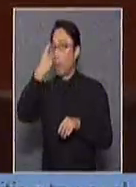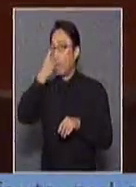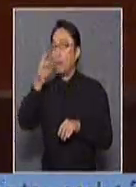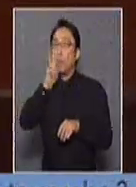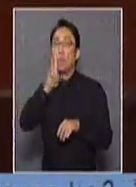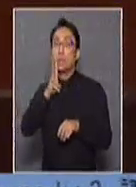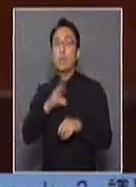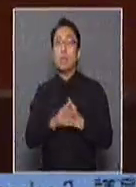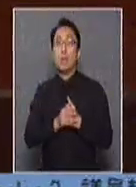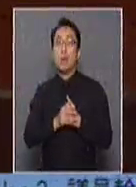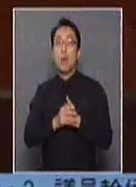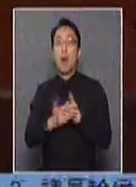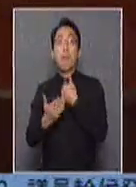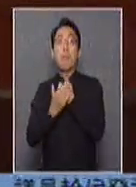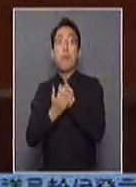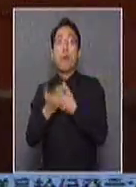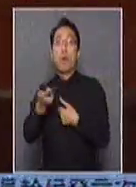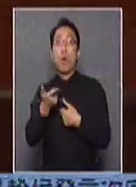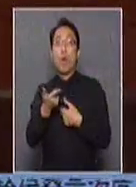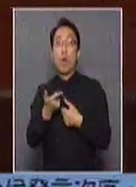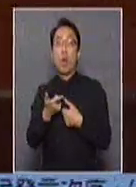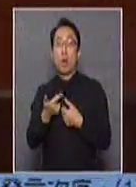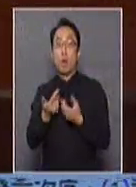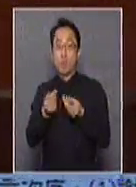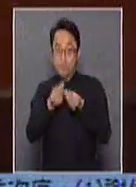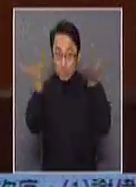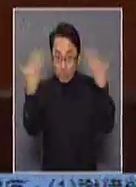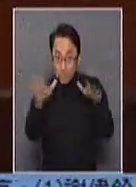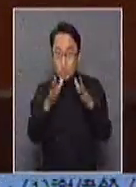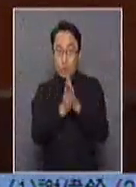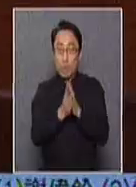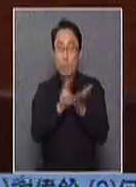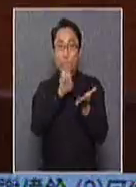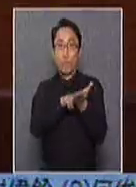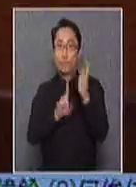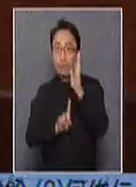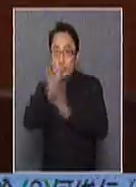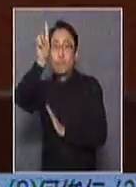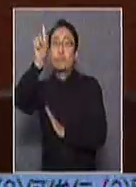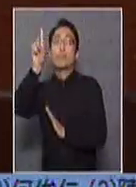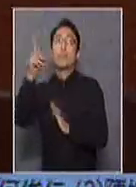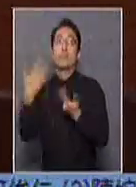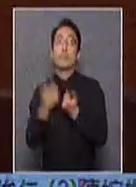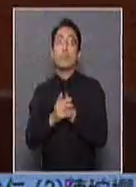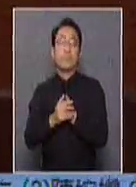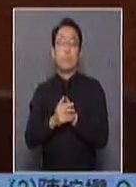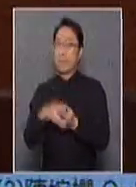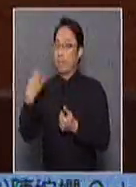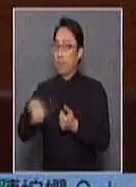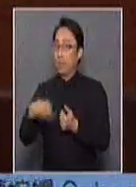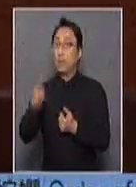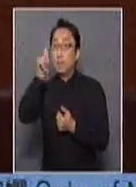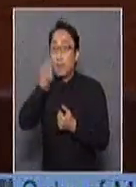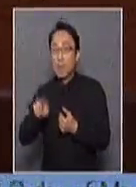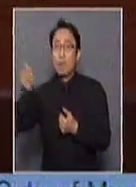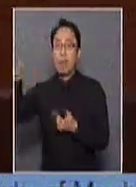說可以令到他的民望即時彈起，可惜是事與願違，因為已經病入膏肓，藥石